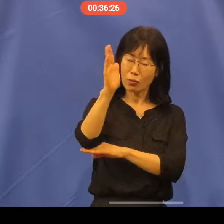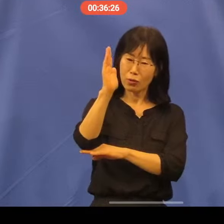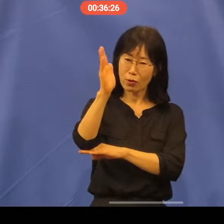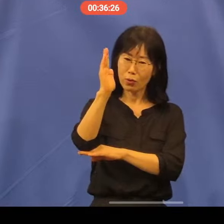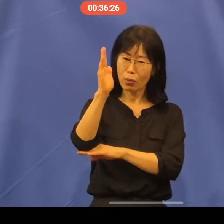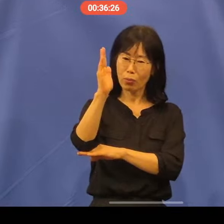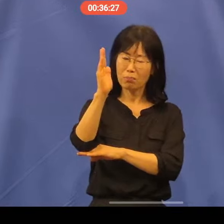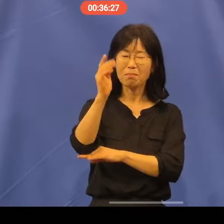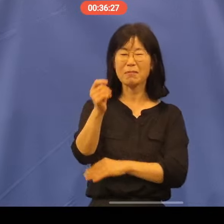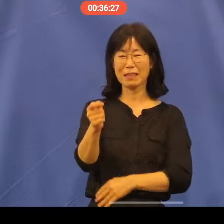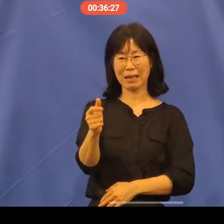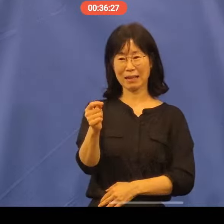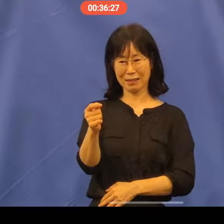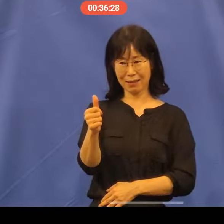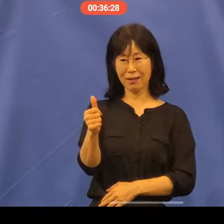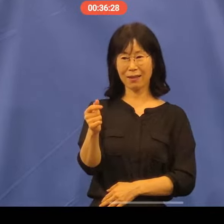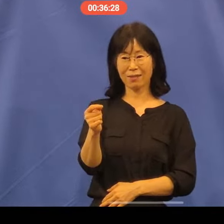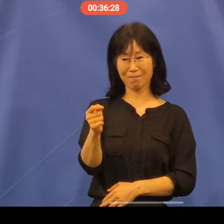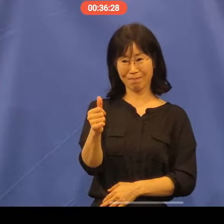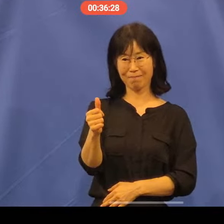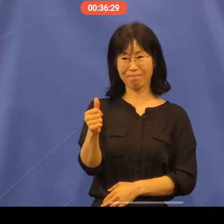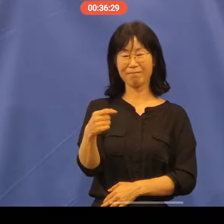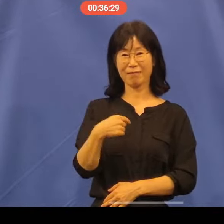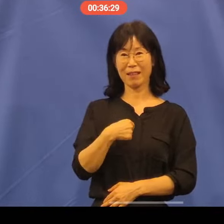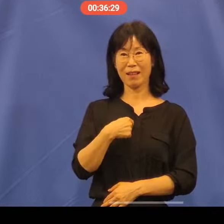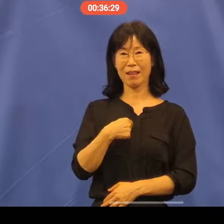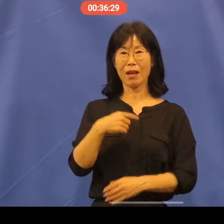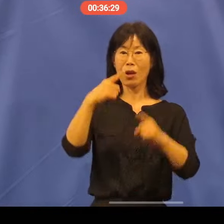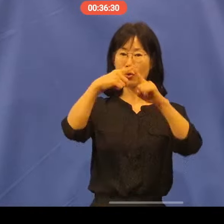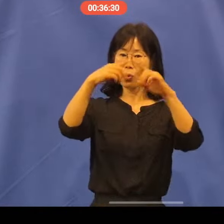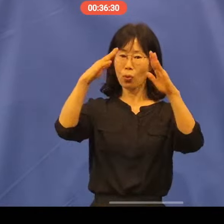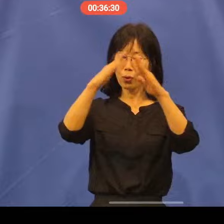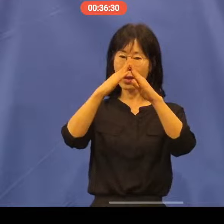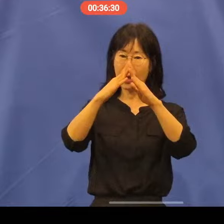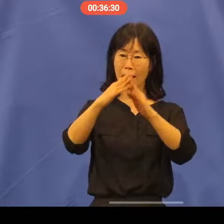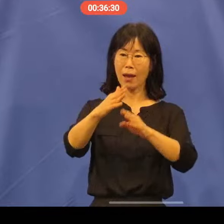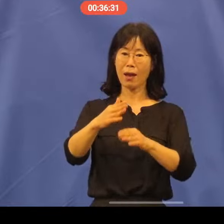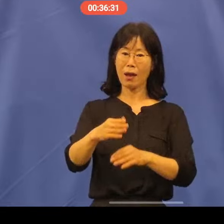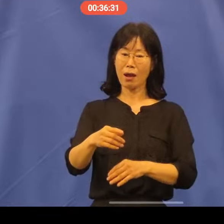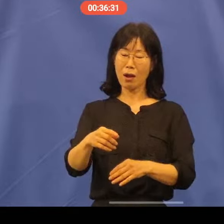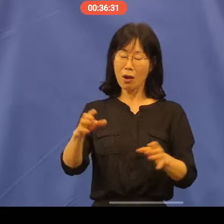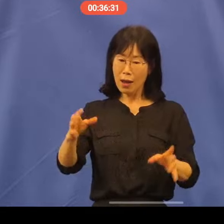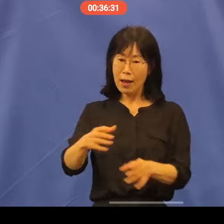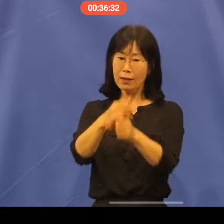중심의 메시지에 사도행전이 뭐예요? 회개예요, 회개.